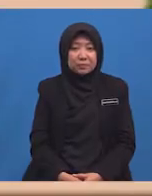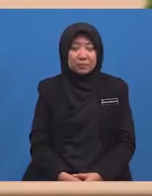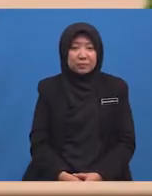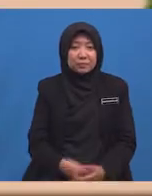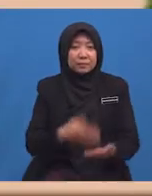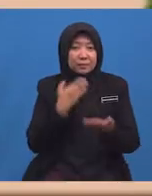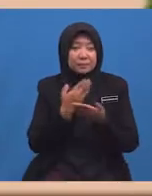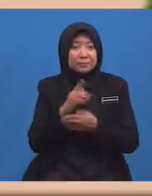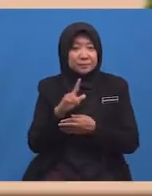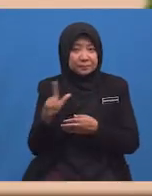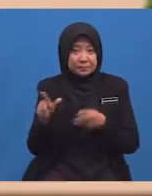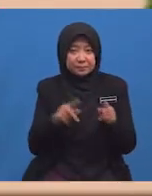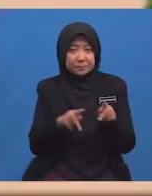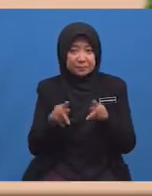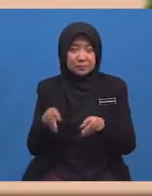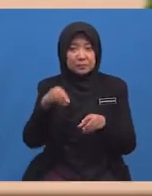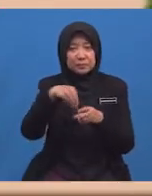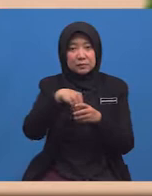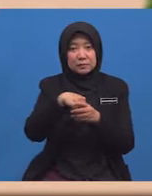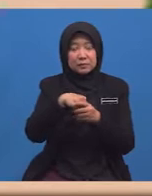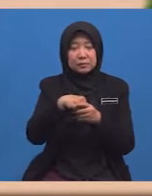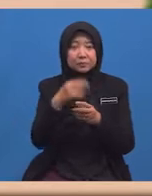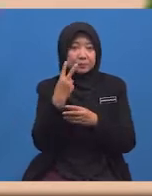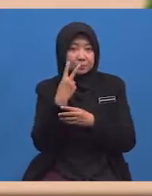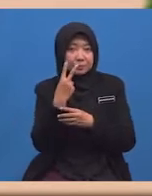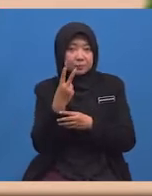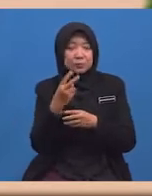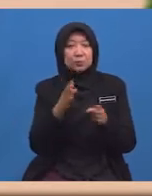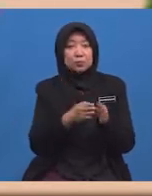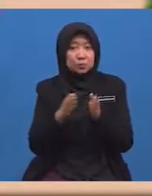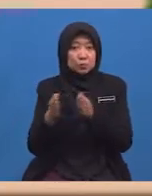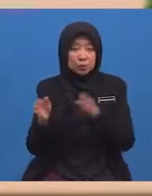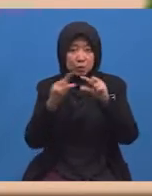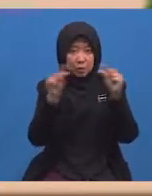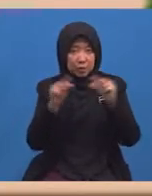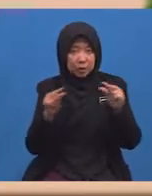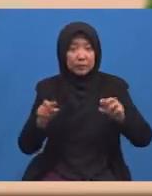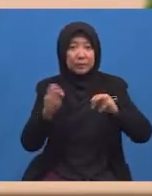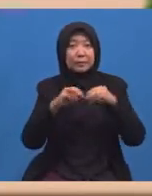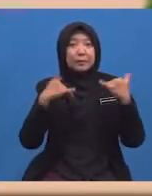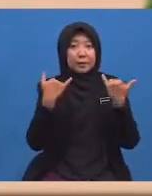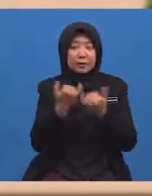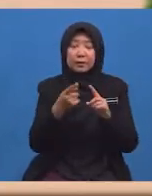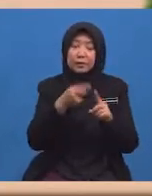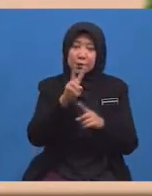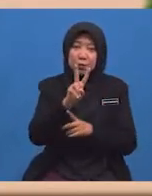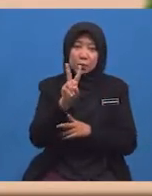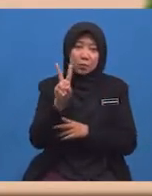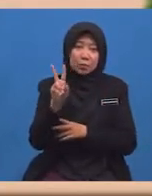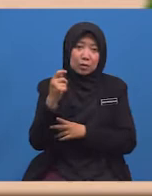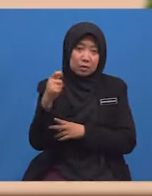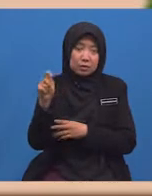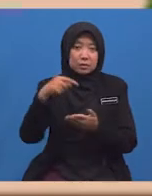Baiklah anak-anak pelajar. Dalam meneliti susun lapis masyarakat, dari kedua-dua teks ini,